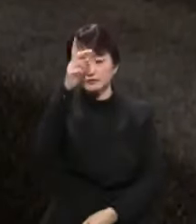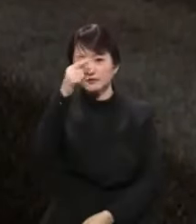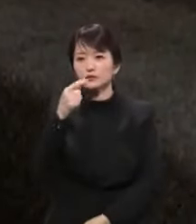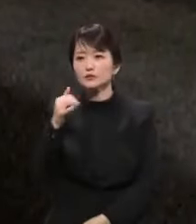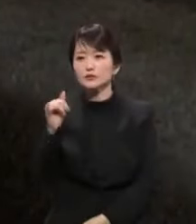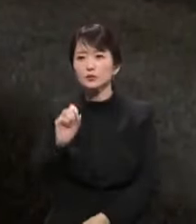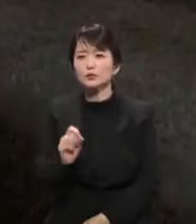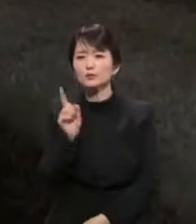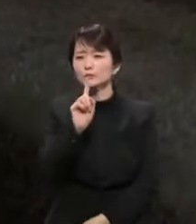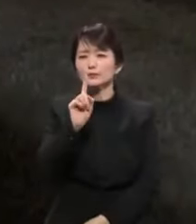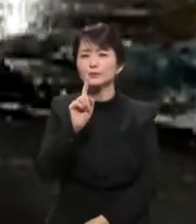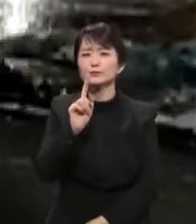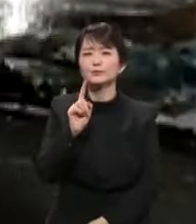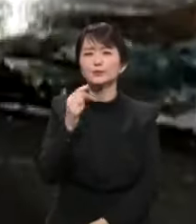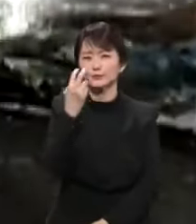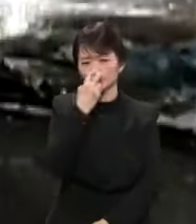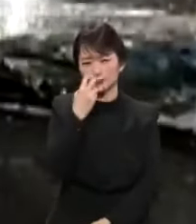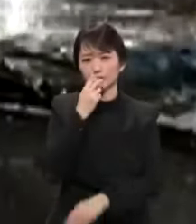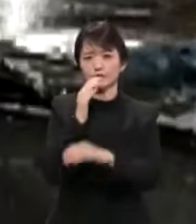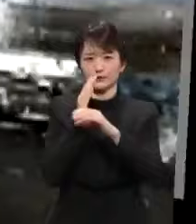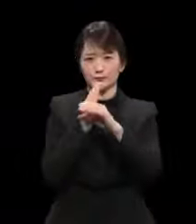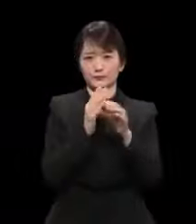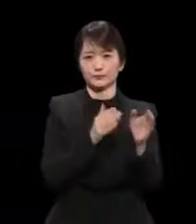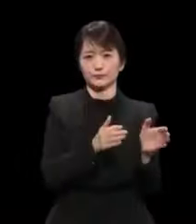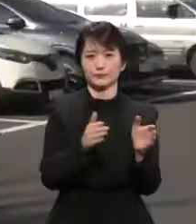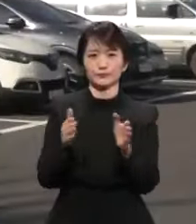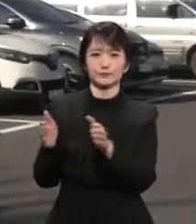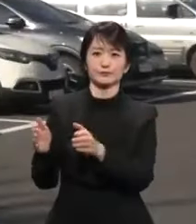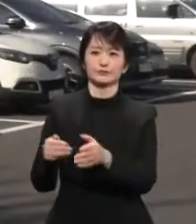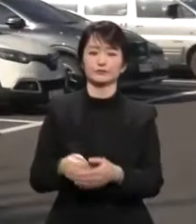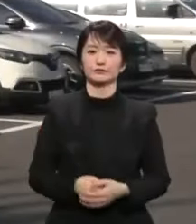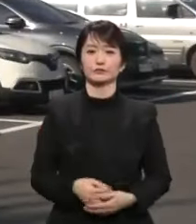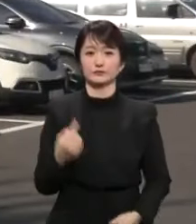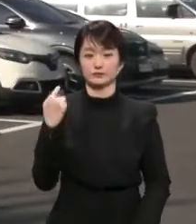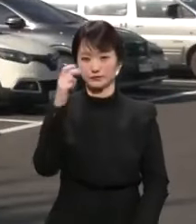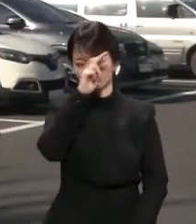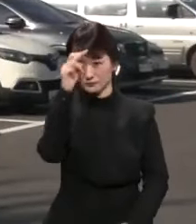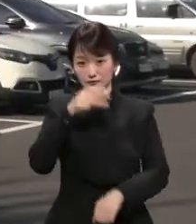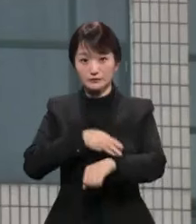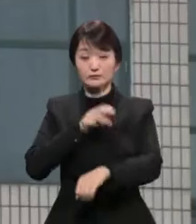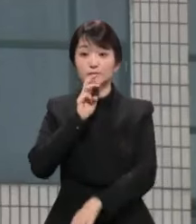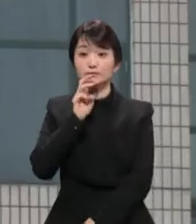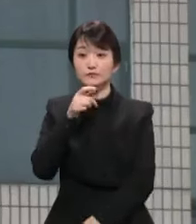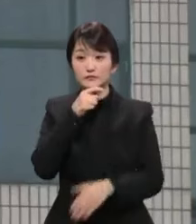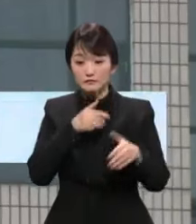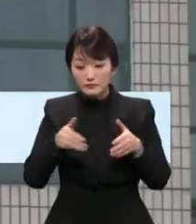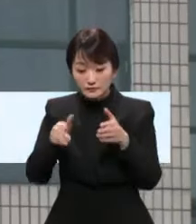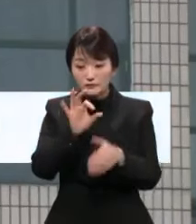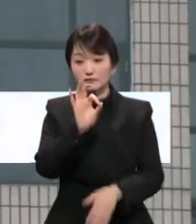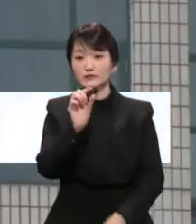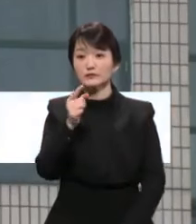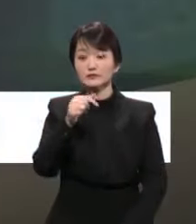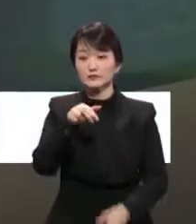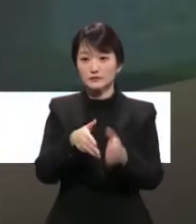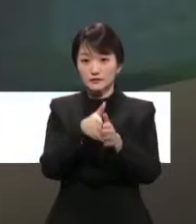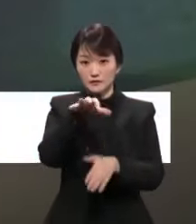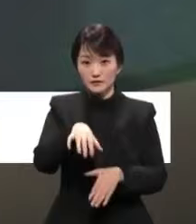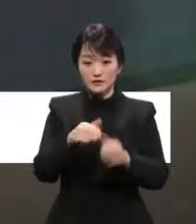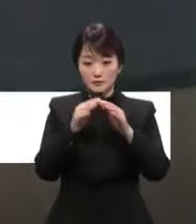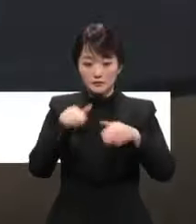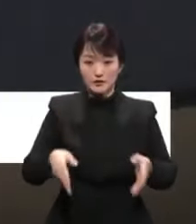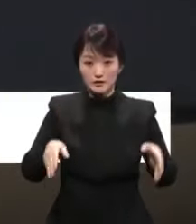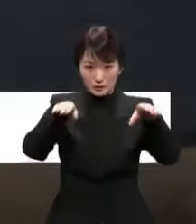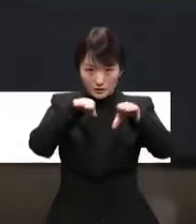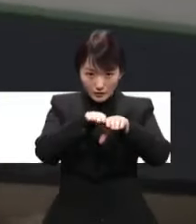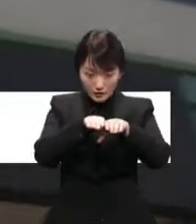소방당국은 정확한 화재 원인 등을 조사 중입니다. 어제 오후 3시 반쯤 경기도 안성시의 한 마을회관에서